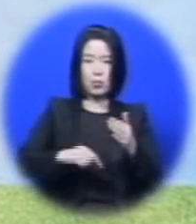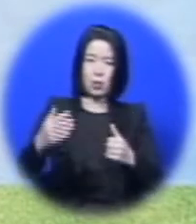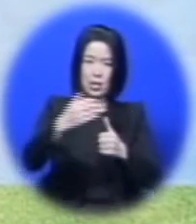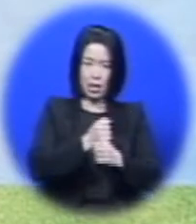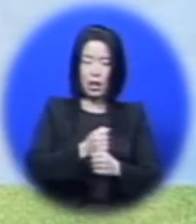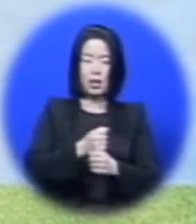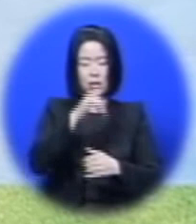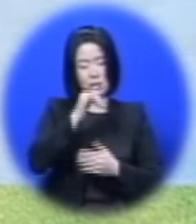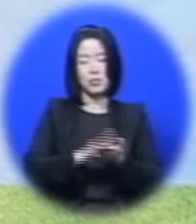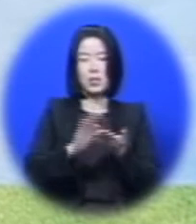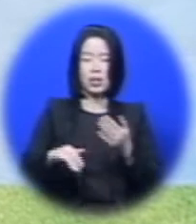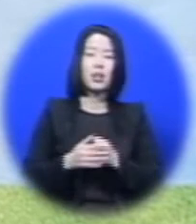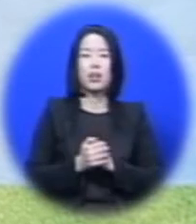사로잡으셨어요.